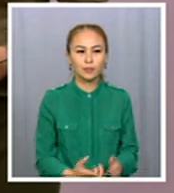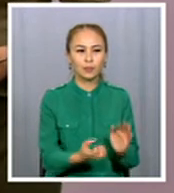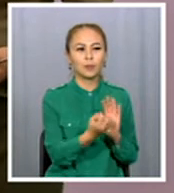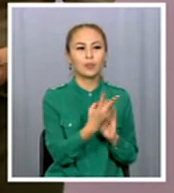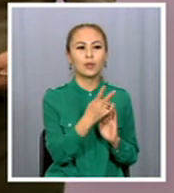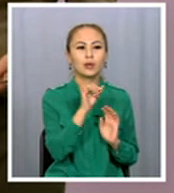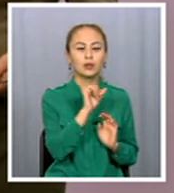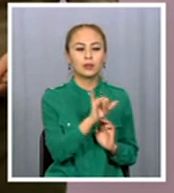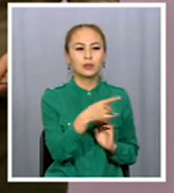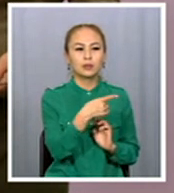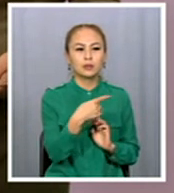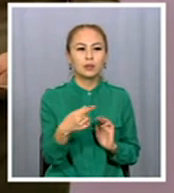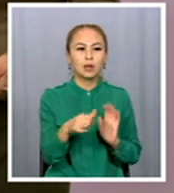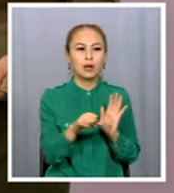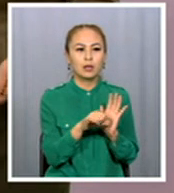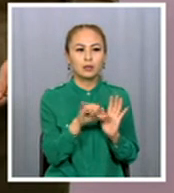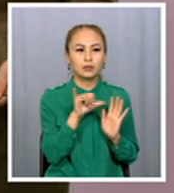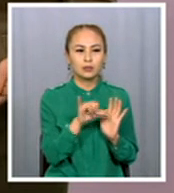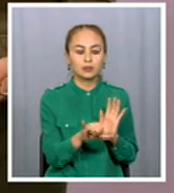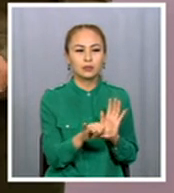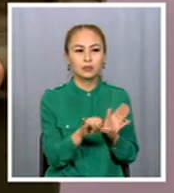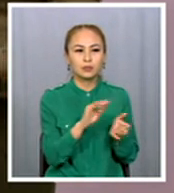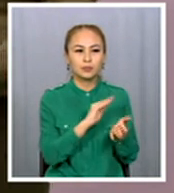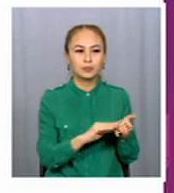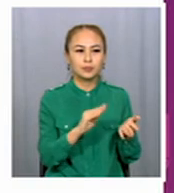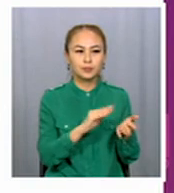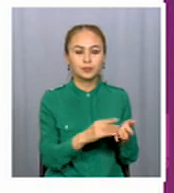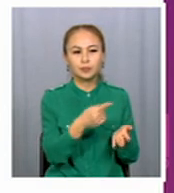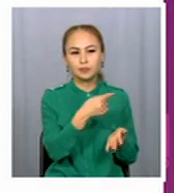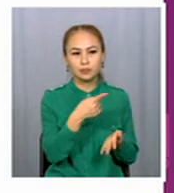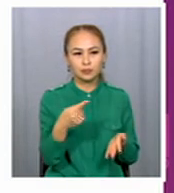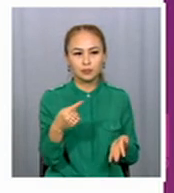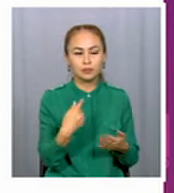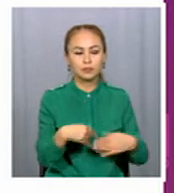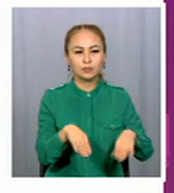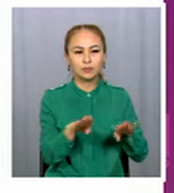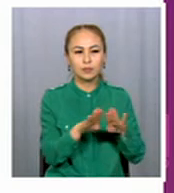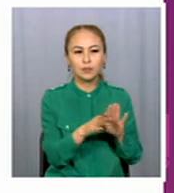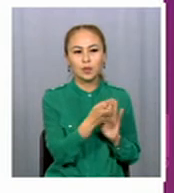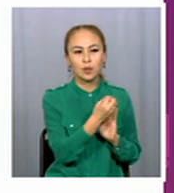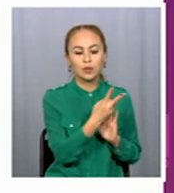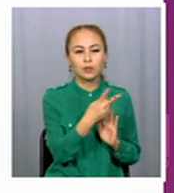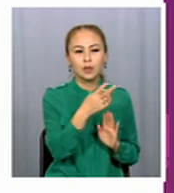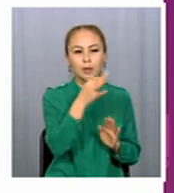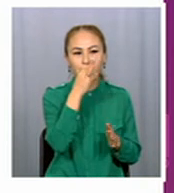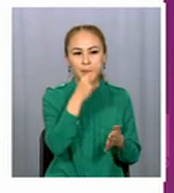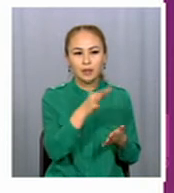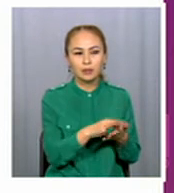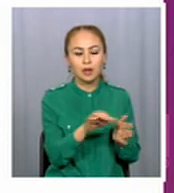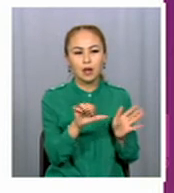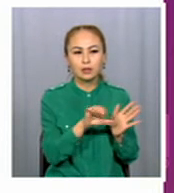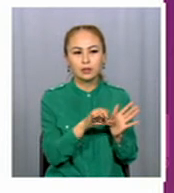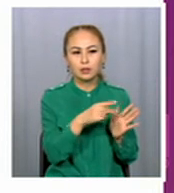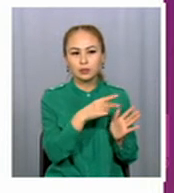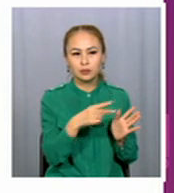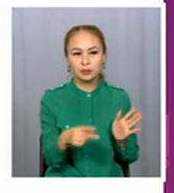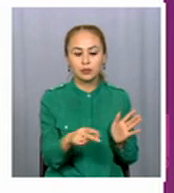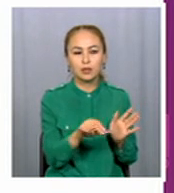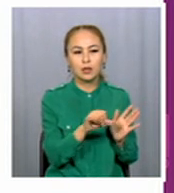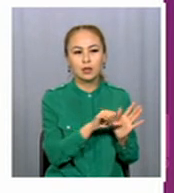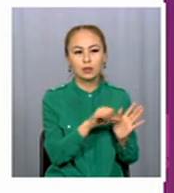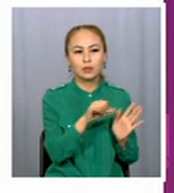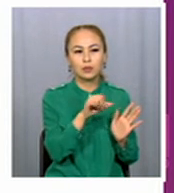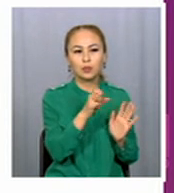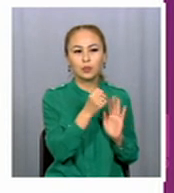12Y пен 6Y-тің айырмасы. Мұндағы Y-тің мәні 6-ға тең.